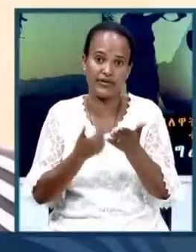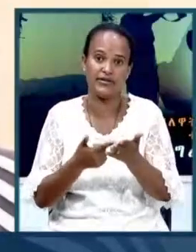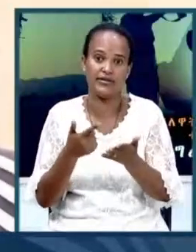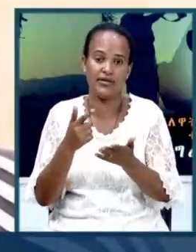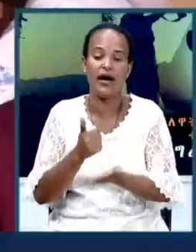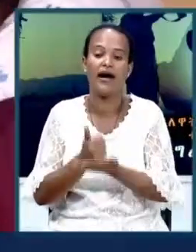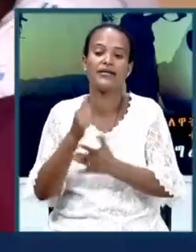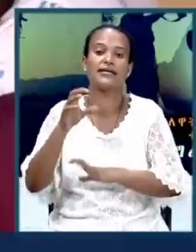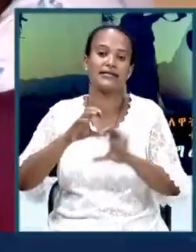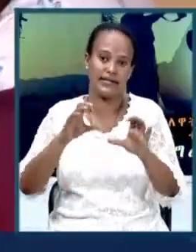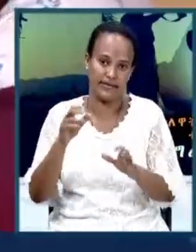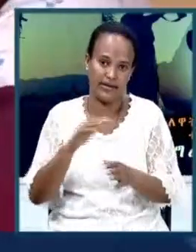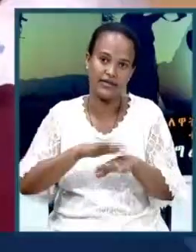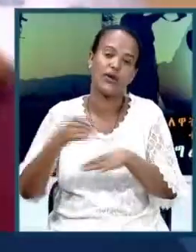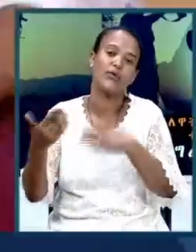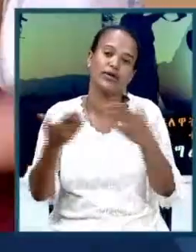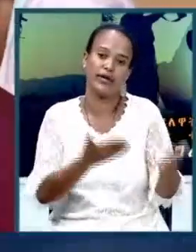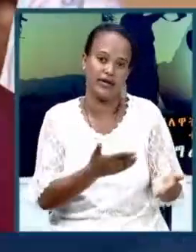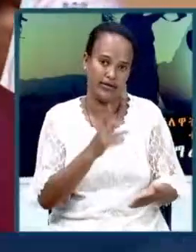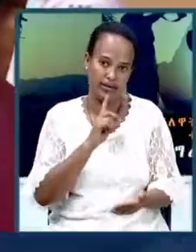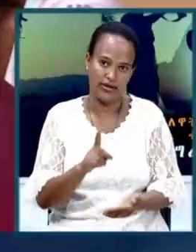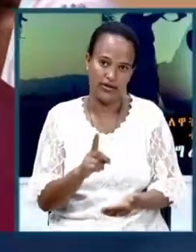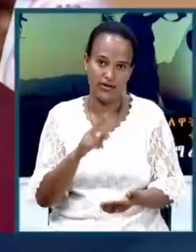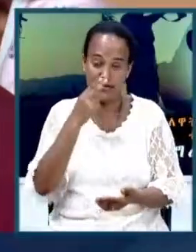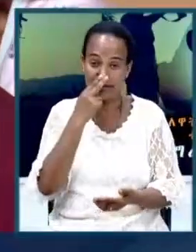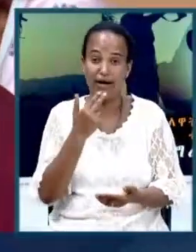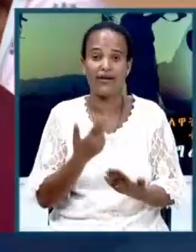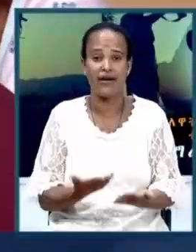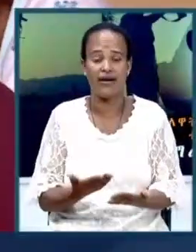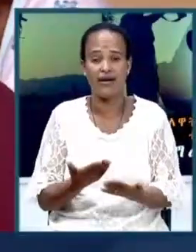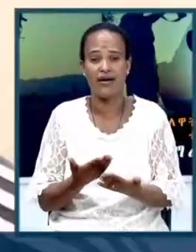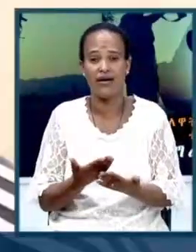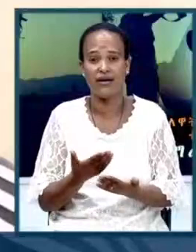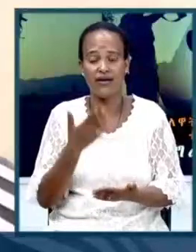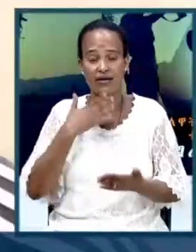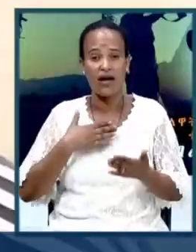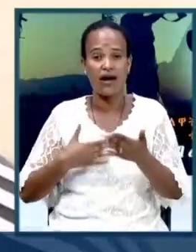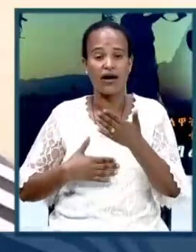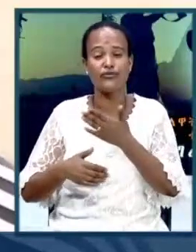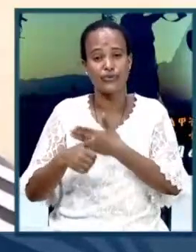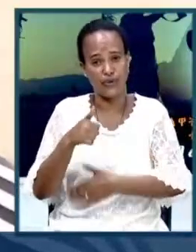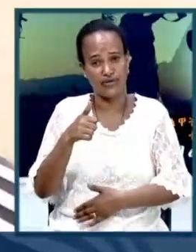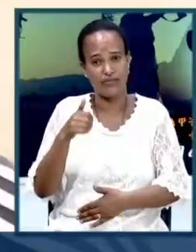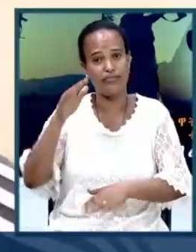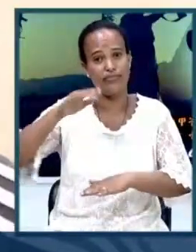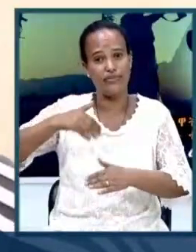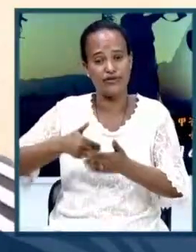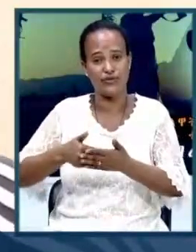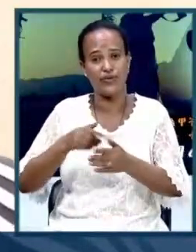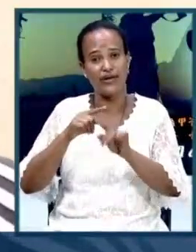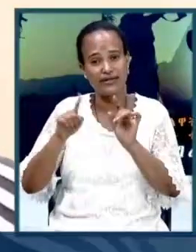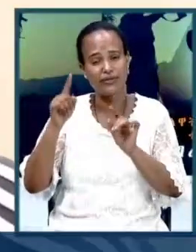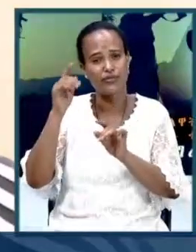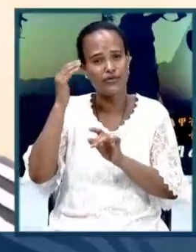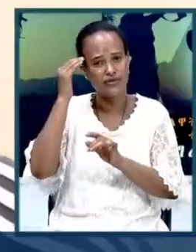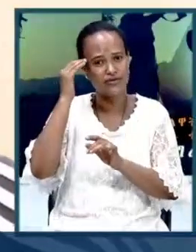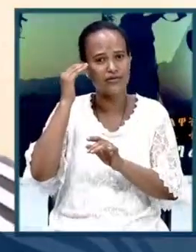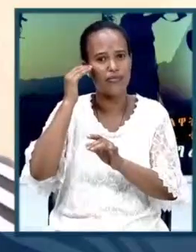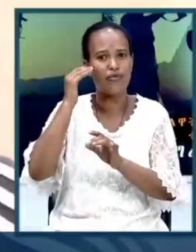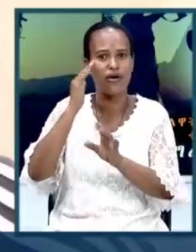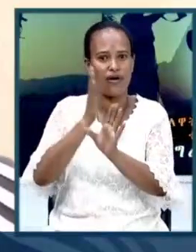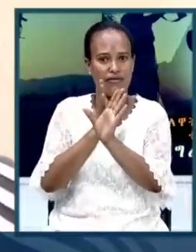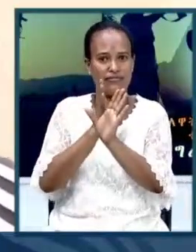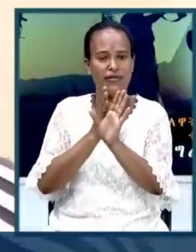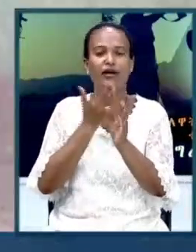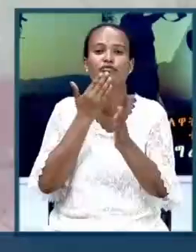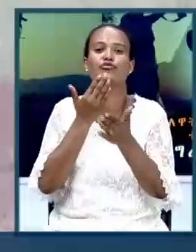ሓገዝተ ዝገብረላ ዝብል ፃውዒት ኒአ ማለት እዩ ህፃን እያ ናይ ኣካል መጉዳእቲ በፂሕዋ ግን ድማ ስነኦምራ ግን ኣብ ፅቡቅ